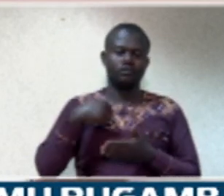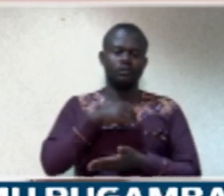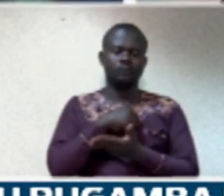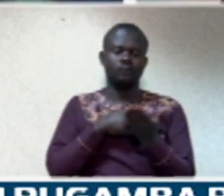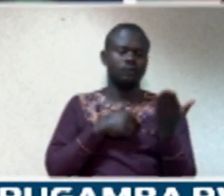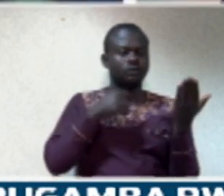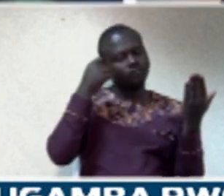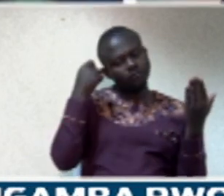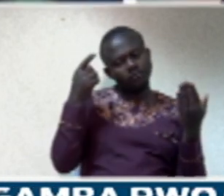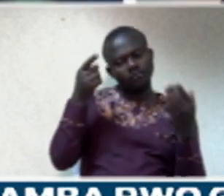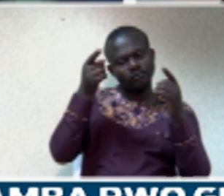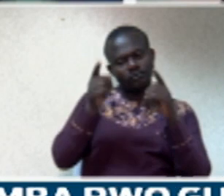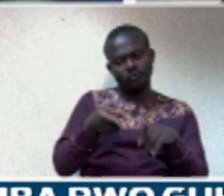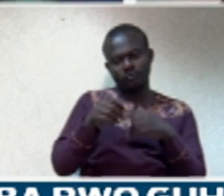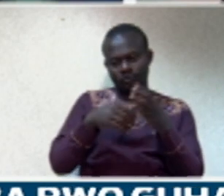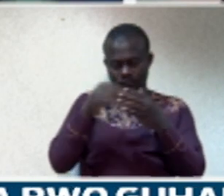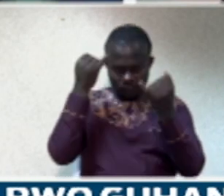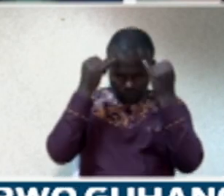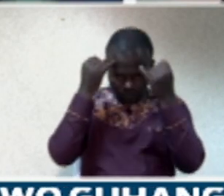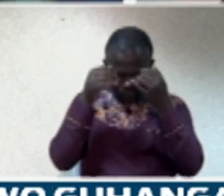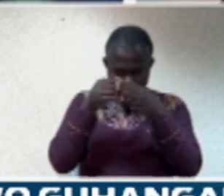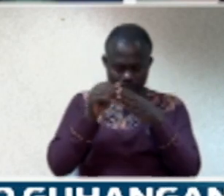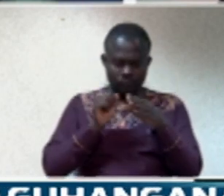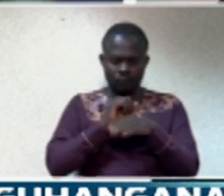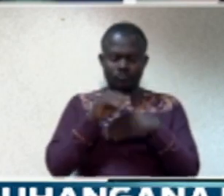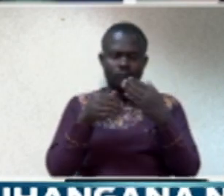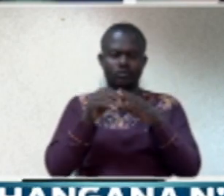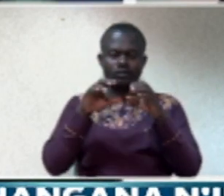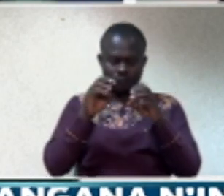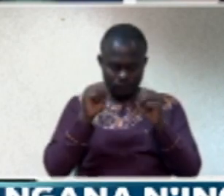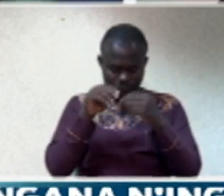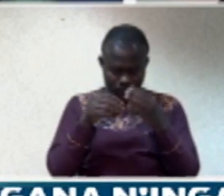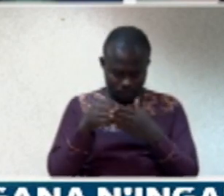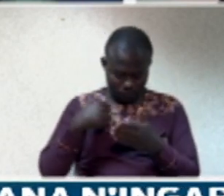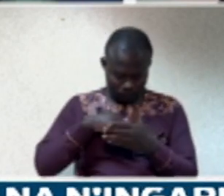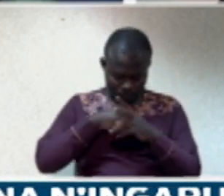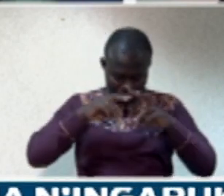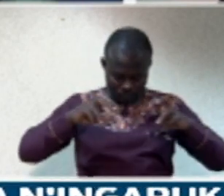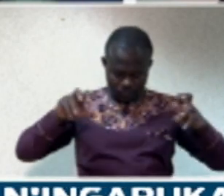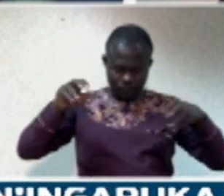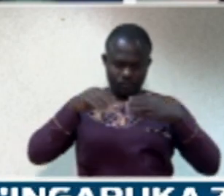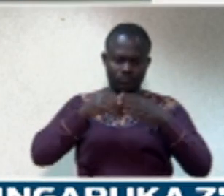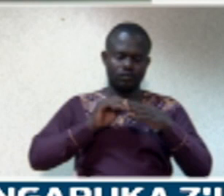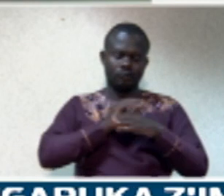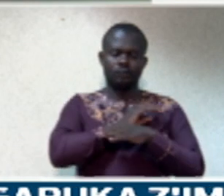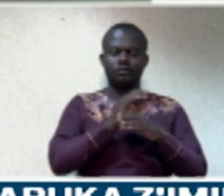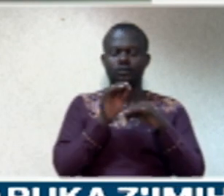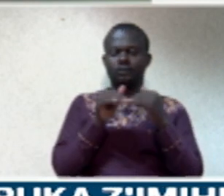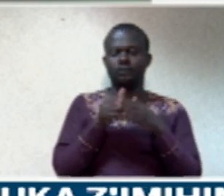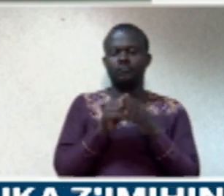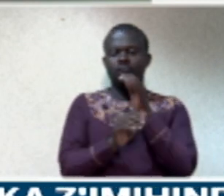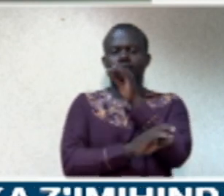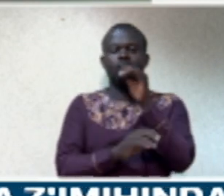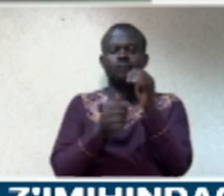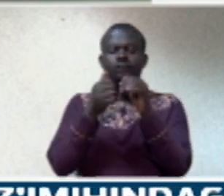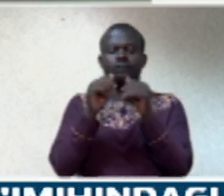ku mutwe w'abadepite. Ibyo bitekerezo rero ari bya sena ari n'ibyo mu mutwe w'abadepite biba byasesenguwe na komisiyo y'ingengo y'imari n'umutungo by'igihugu,